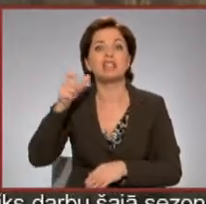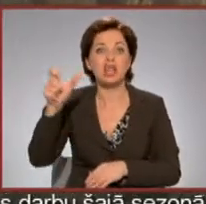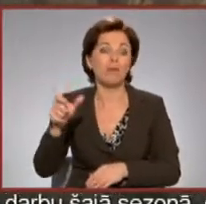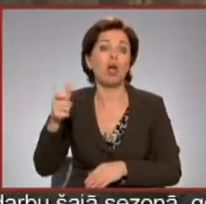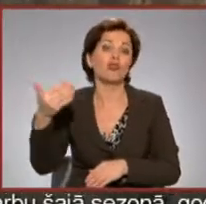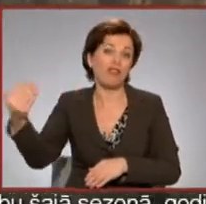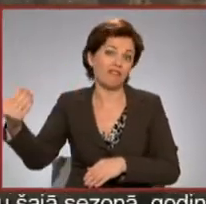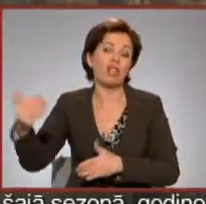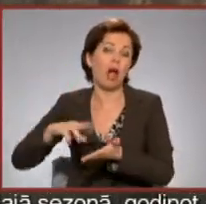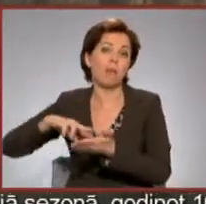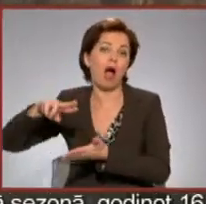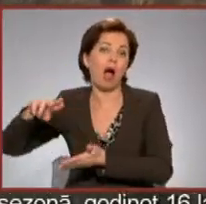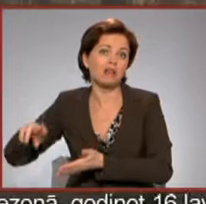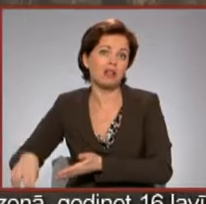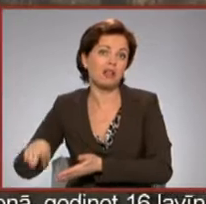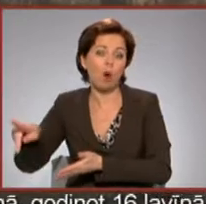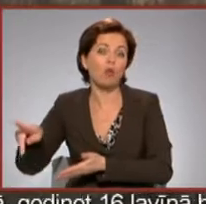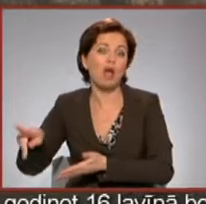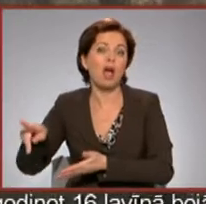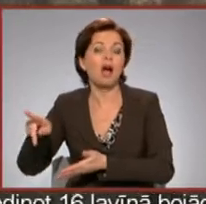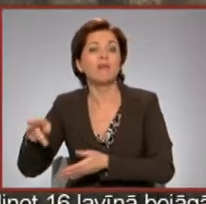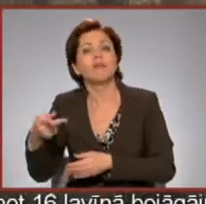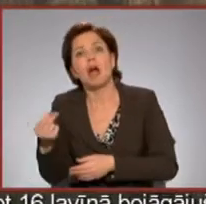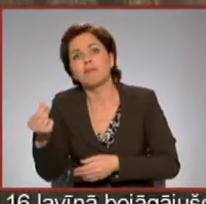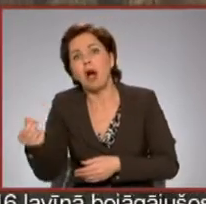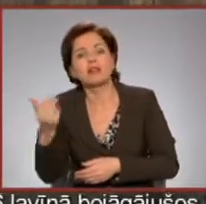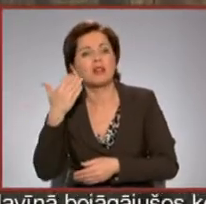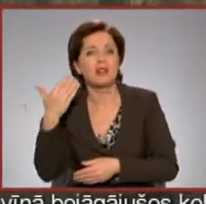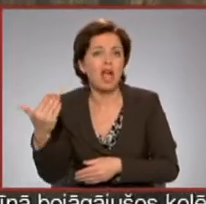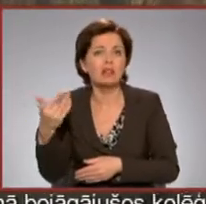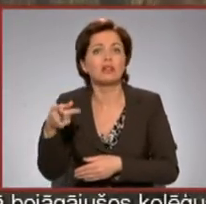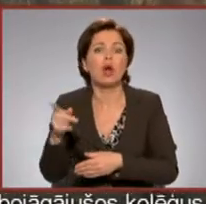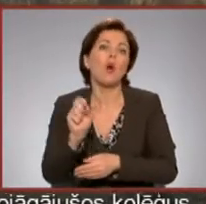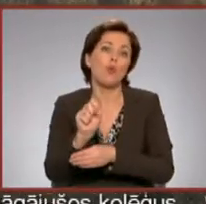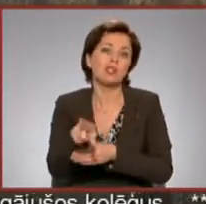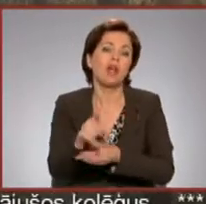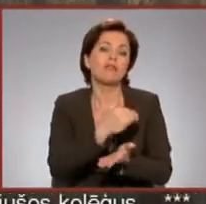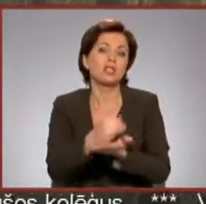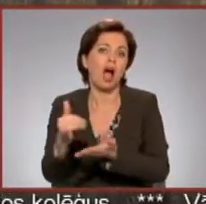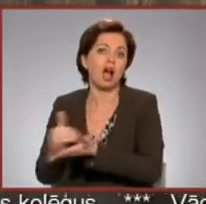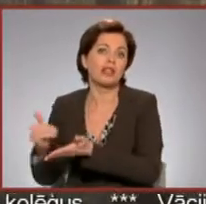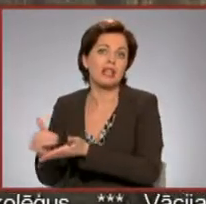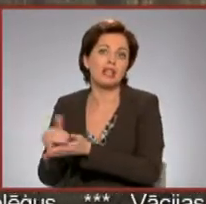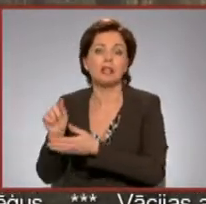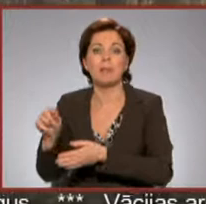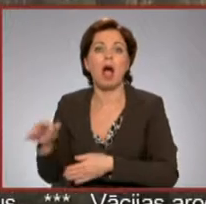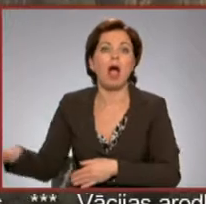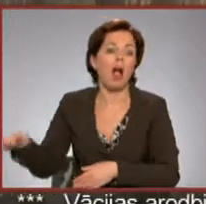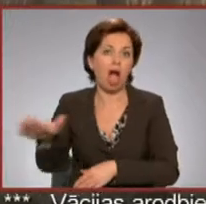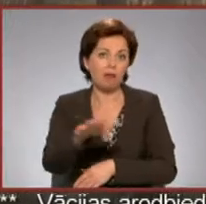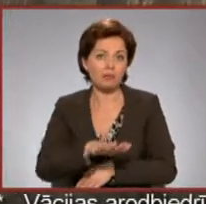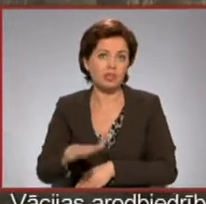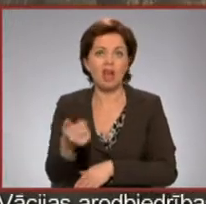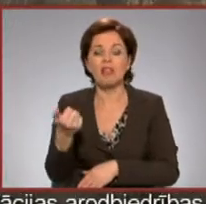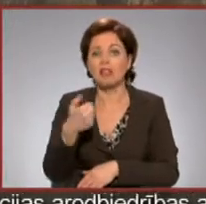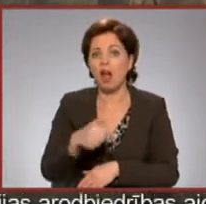atļauj, nu, kā tur es nevajag viņu maksāt, un viņam lika tur satīrīt visu, būt tas pagalms viss tīrs. Nekad